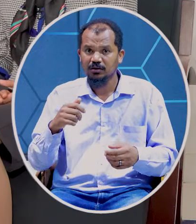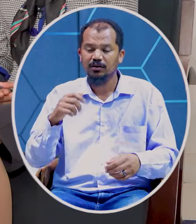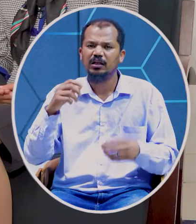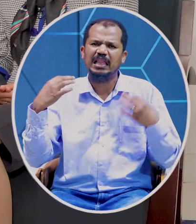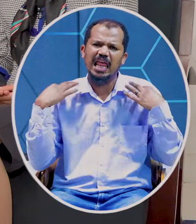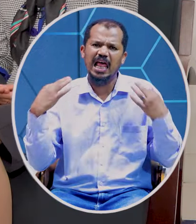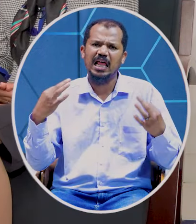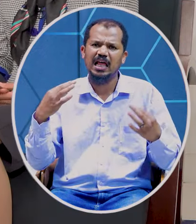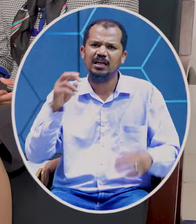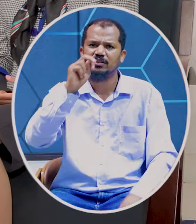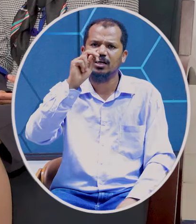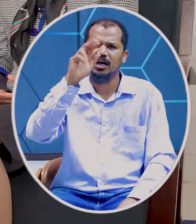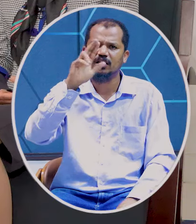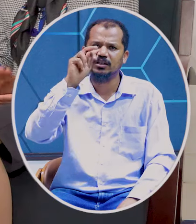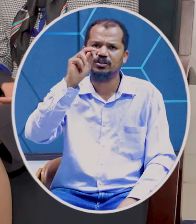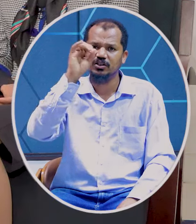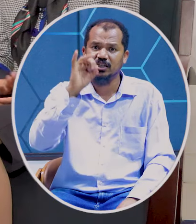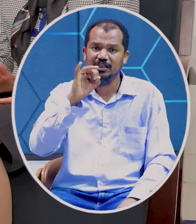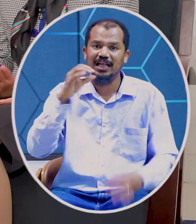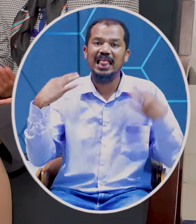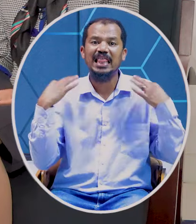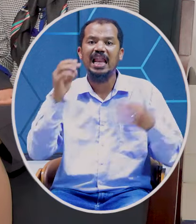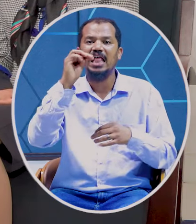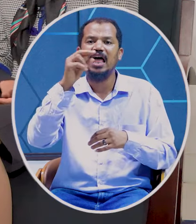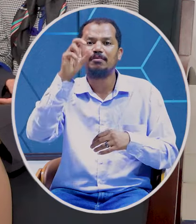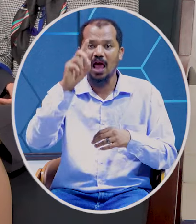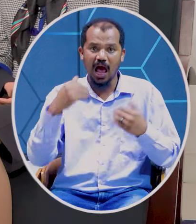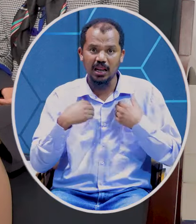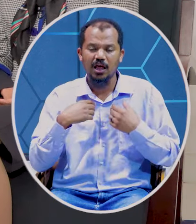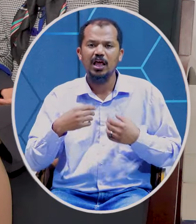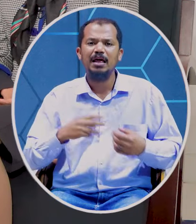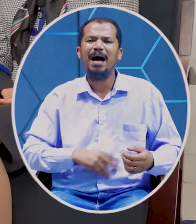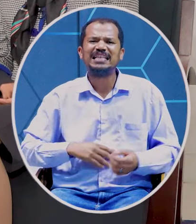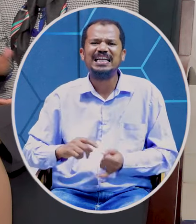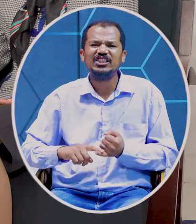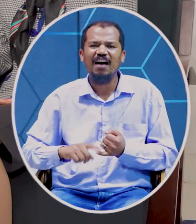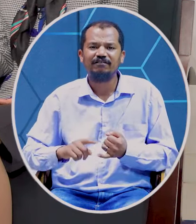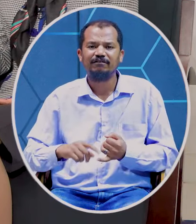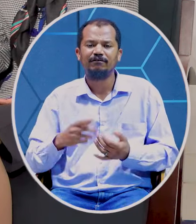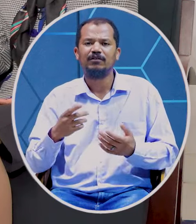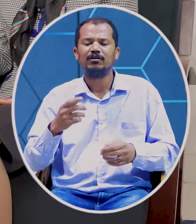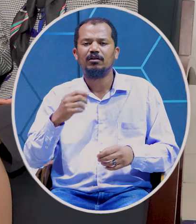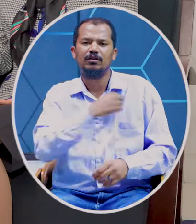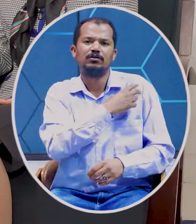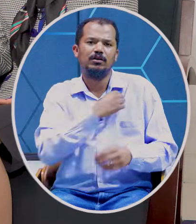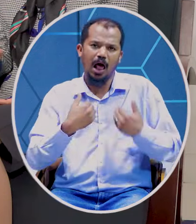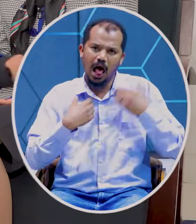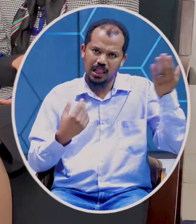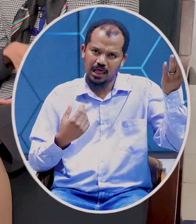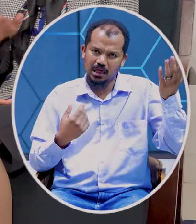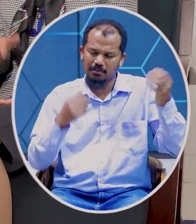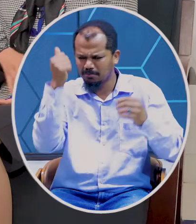የቸርችል ጤና ጣቢያ አለ። ቸርችል ጤና ጣቢያ ላይ የጡትና የማህፀን በር ጫፍ ካንሰር ዋኪን ወይ ዋን ስቶፕ ክሊኒክ